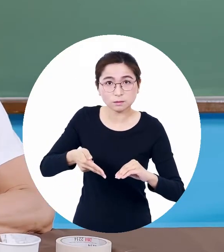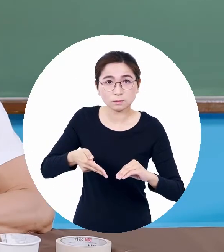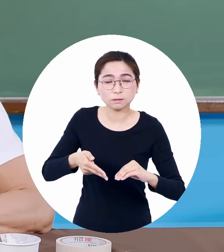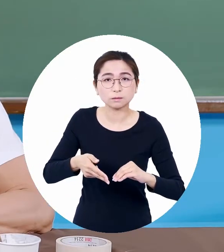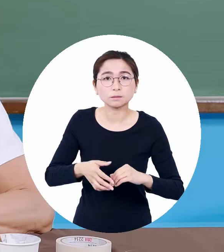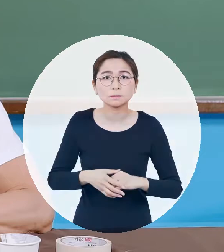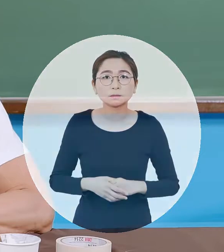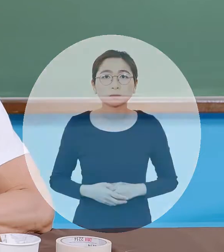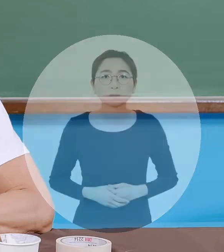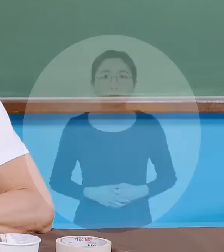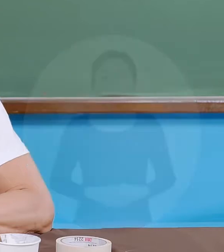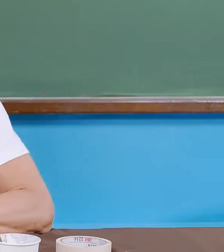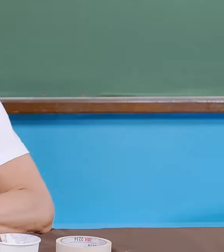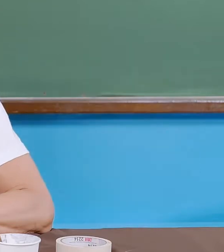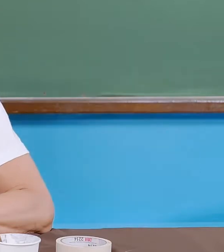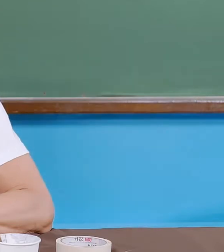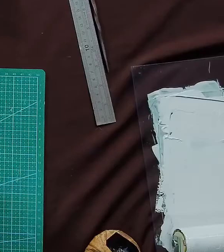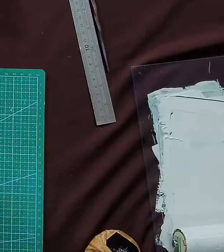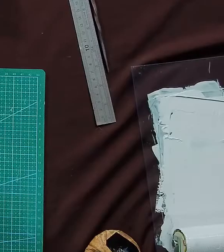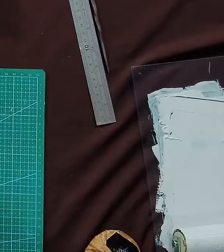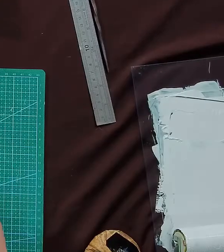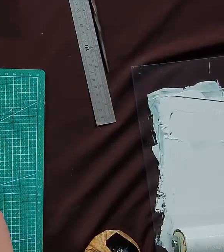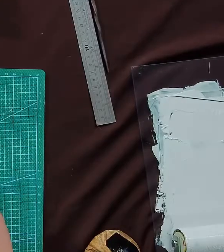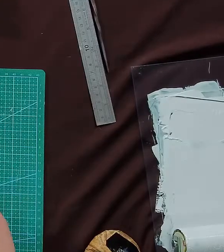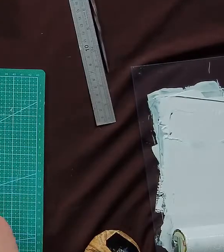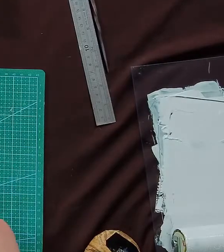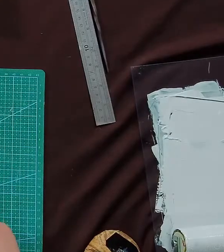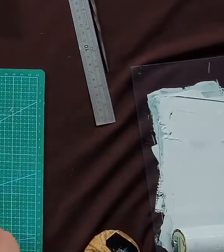咯，咁我戒咗出嚟先。